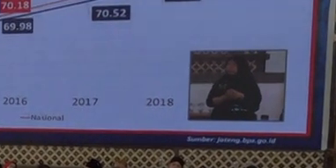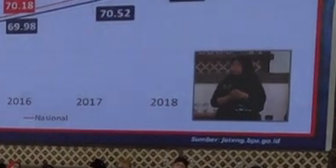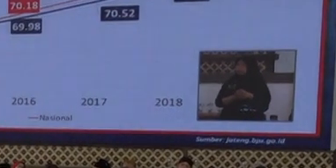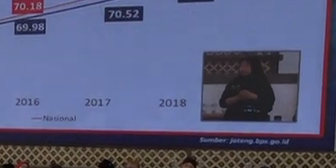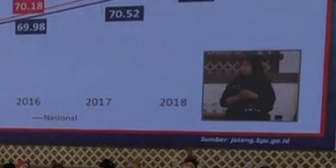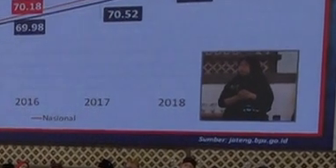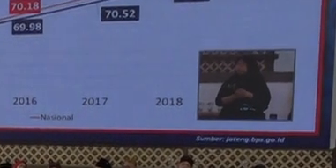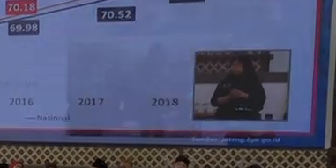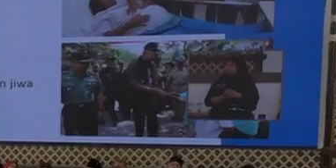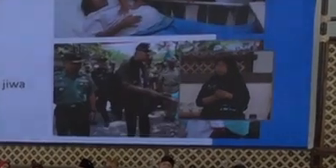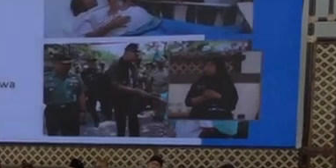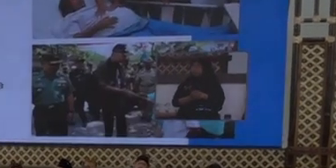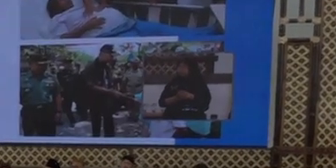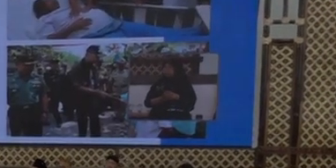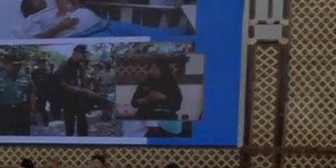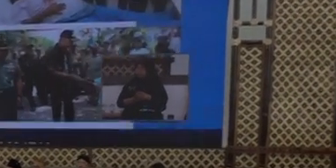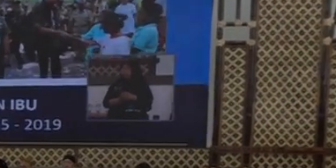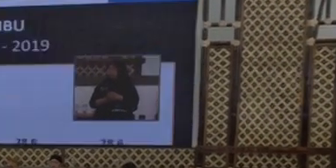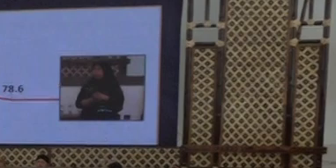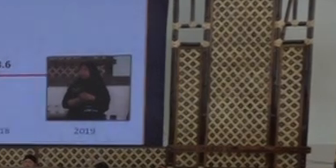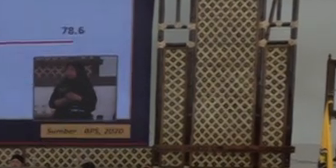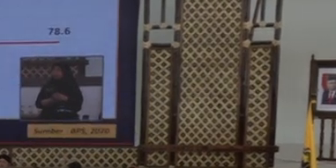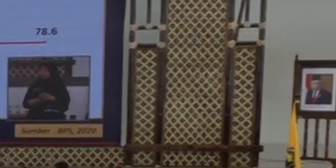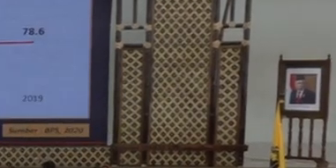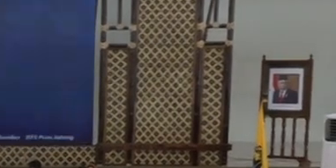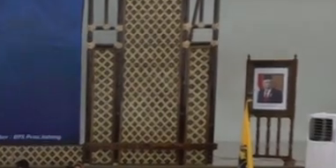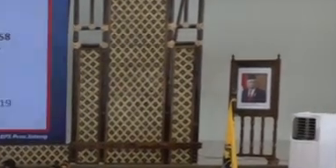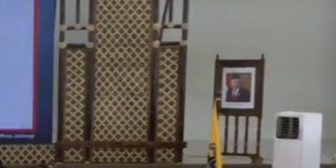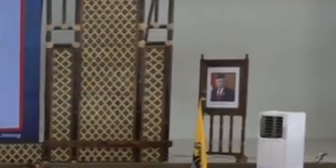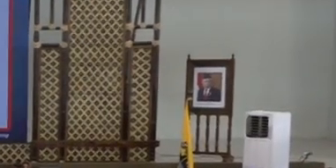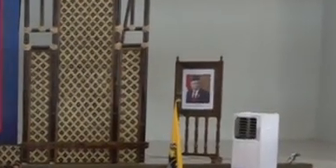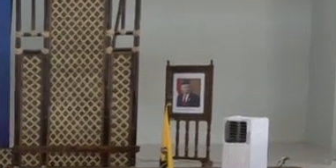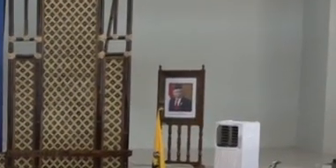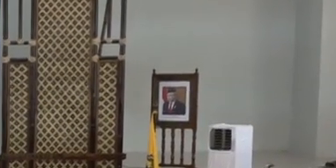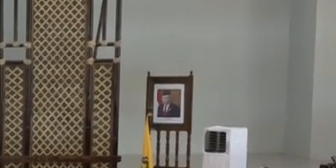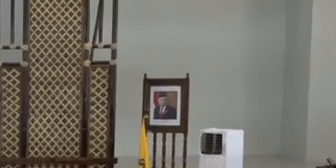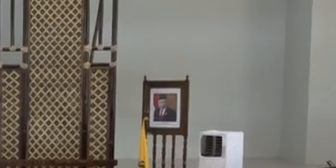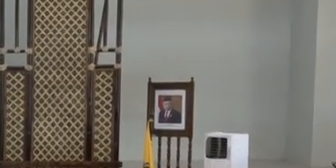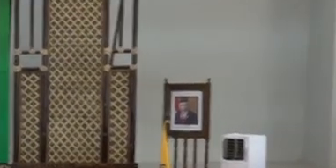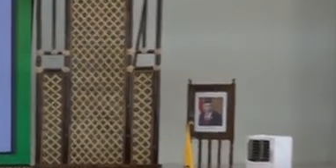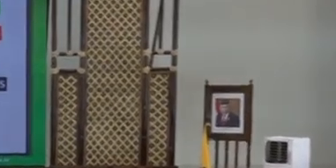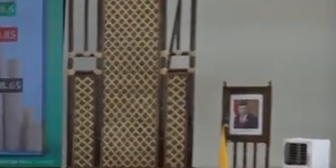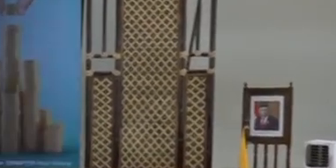Terus saja, terus, terus. Yang langsung pada persoalan Jawa Tengah. Tadi banyak sudah yang merespon